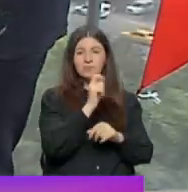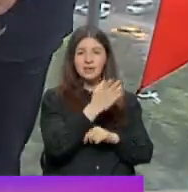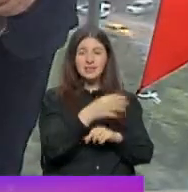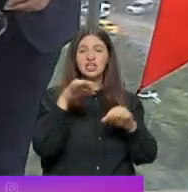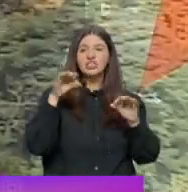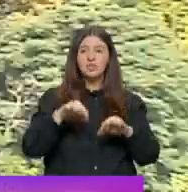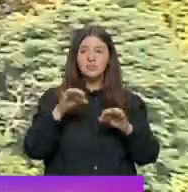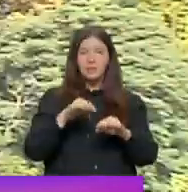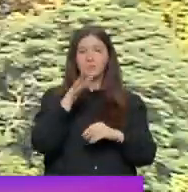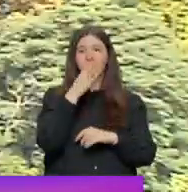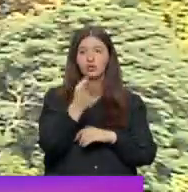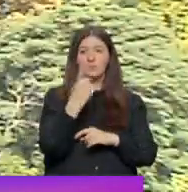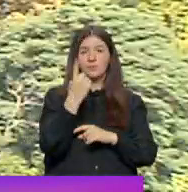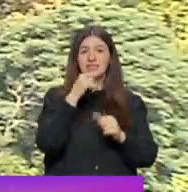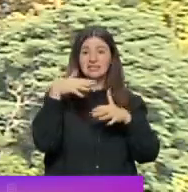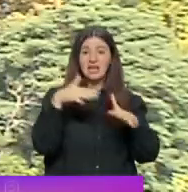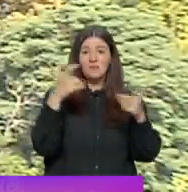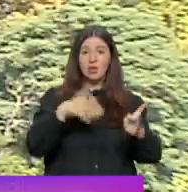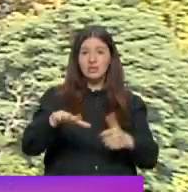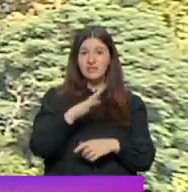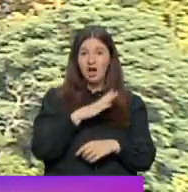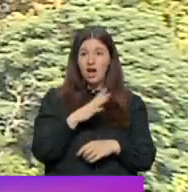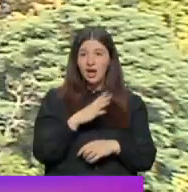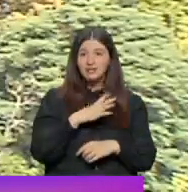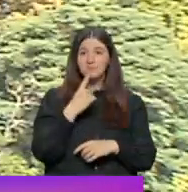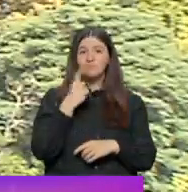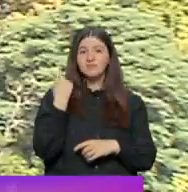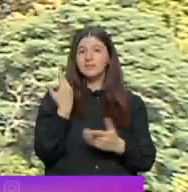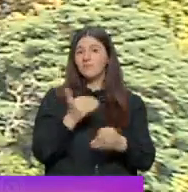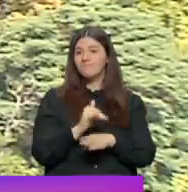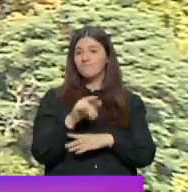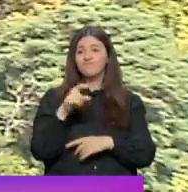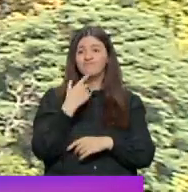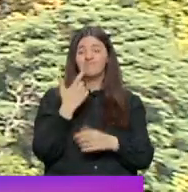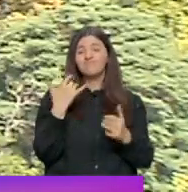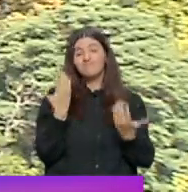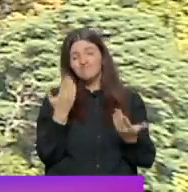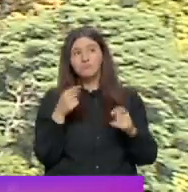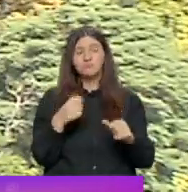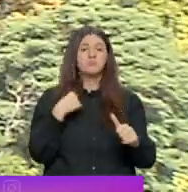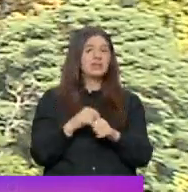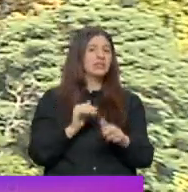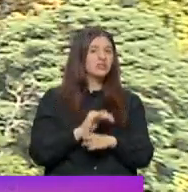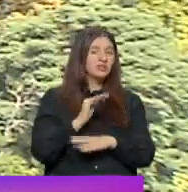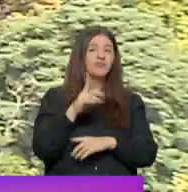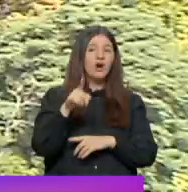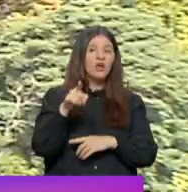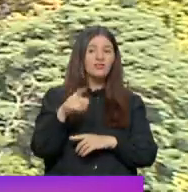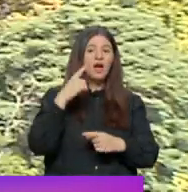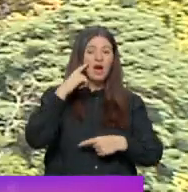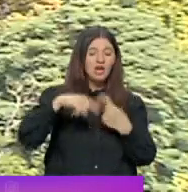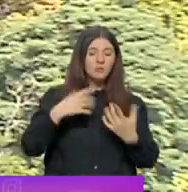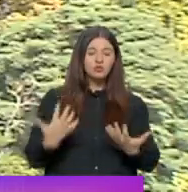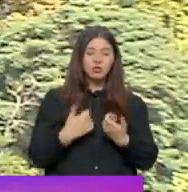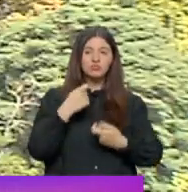uğurlarken şimdi biliyorsunuz bir sel bölgesi vardı. Geçen sene ne yaşadıysak bu sene de maalesef bunu yaşadık. Ve orada arama